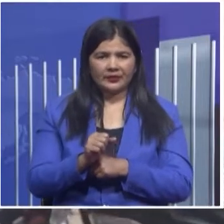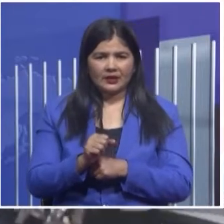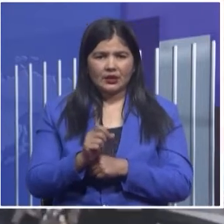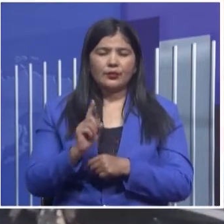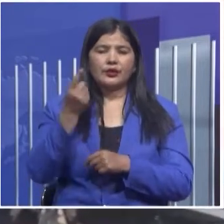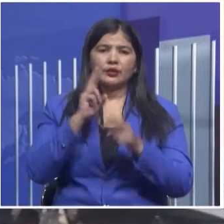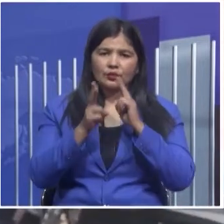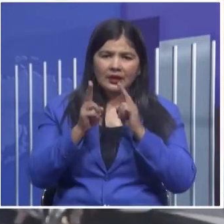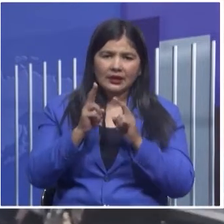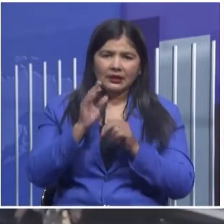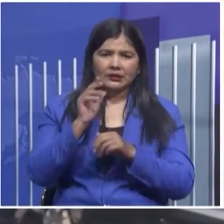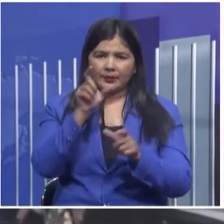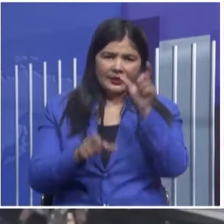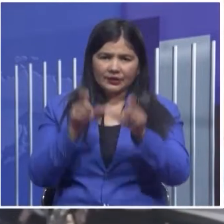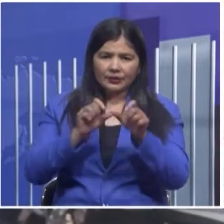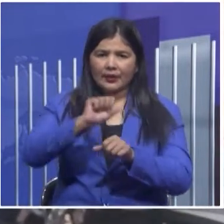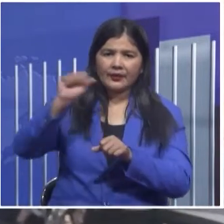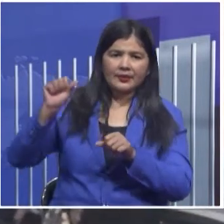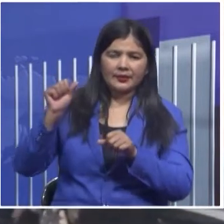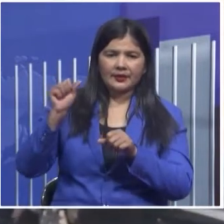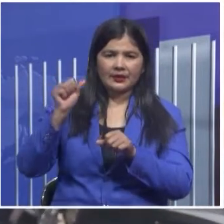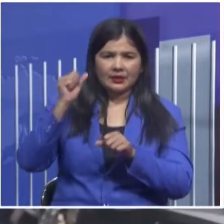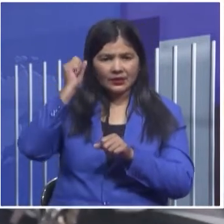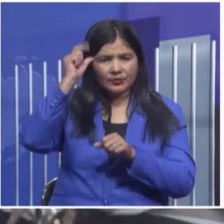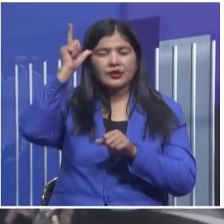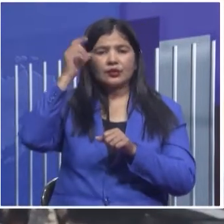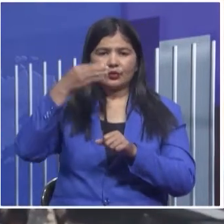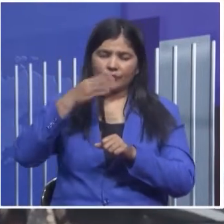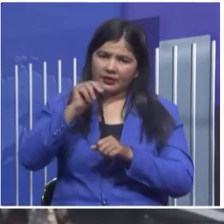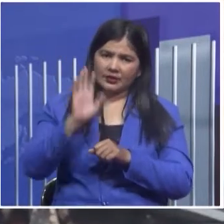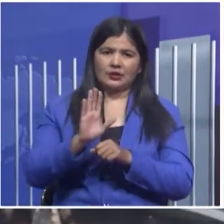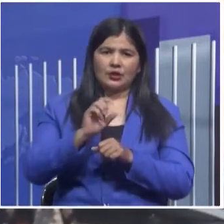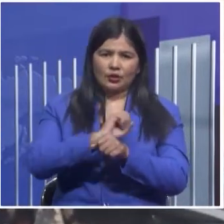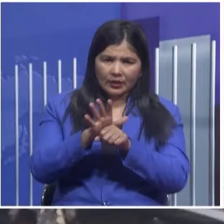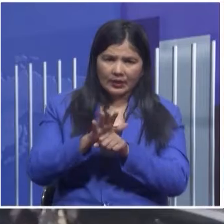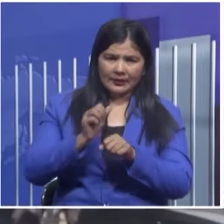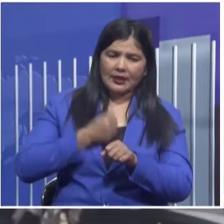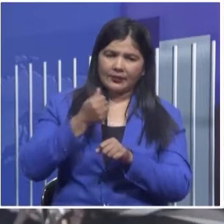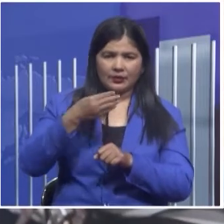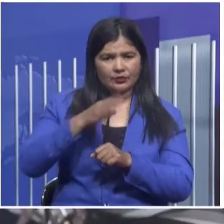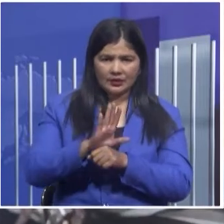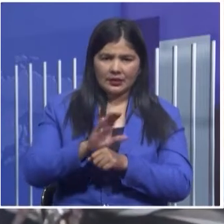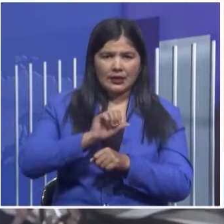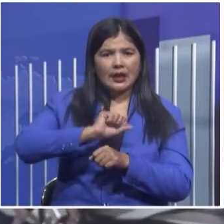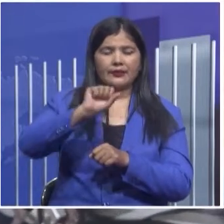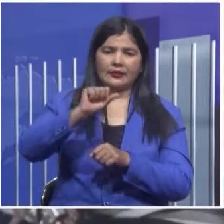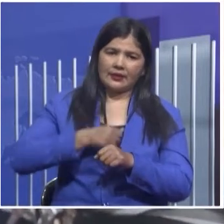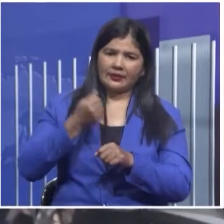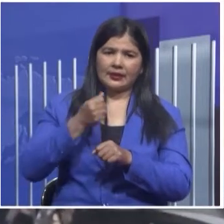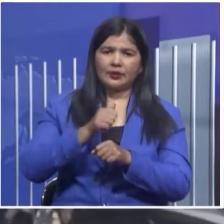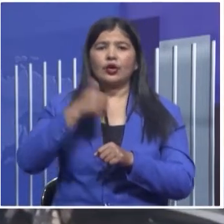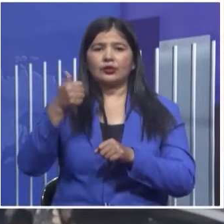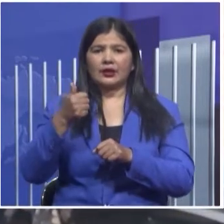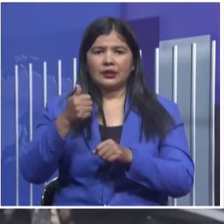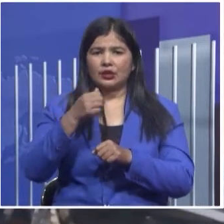पहिलो कुरा त व्यक्ति आफै पनि सतर्क हुनुपर्छ, होइन? कोभिड भनेको आफैलाई हुने हो, आफूलाई आफूले गर्दा अरूलाई